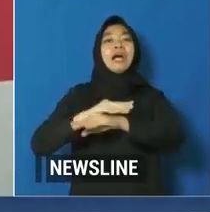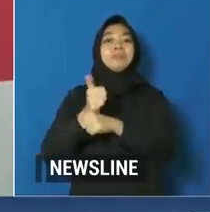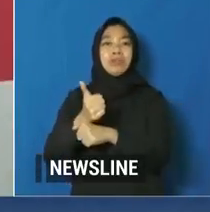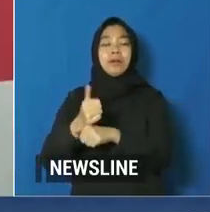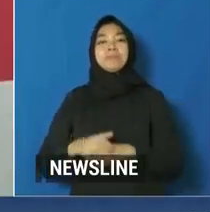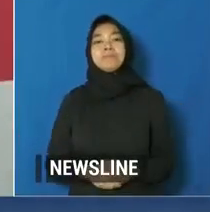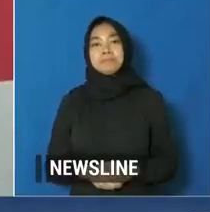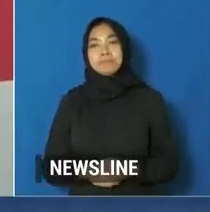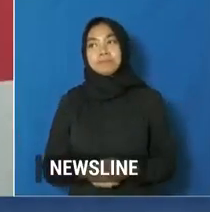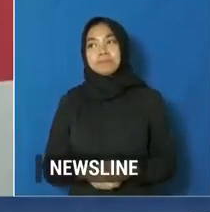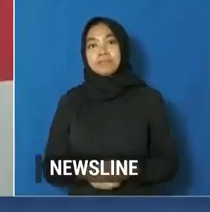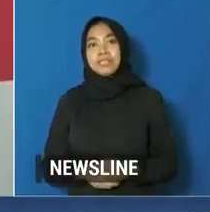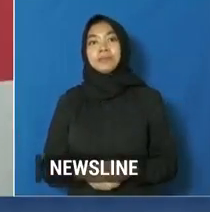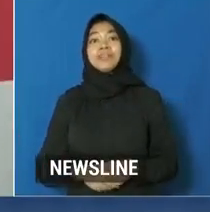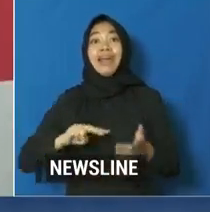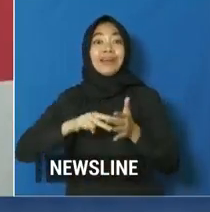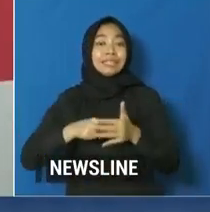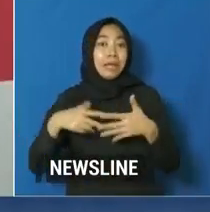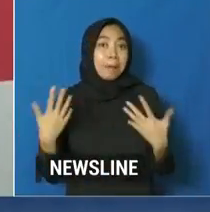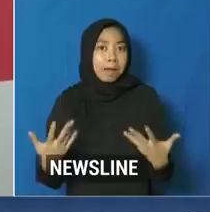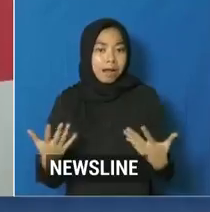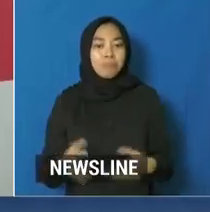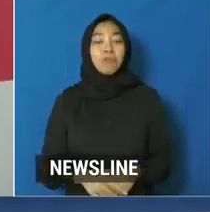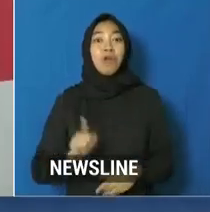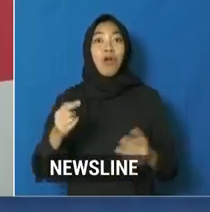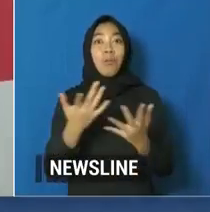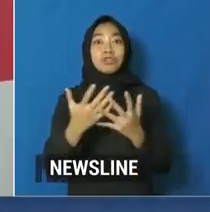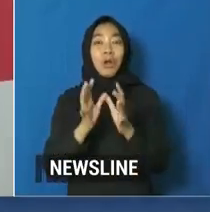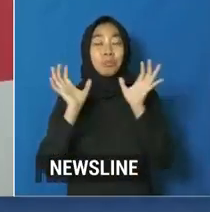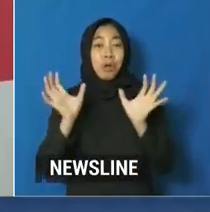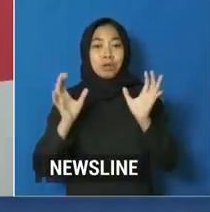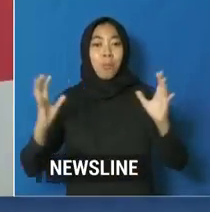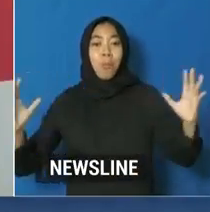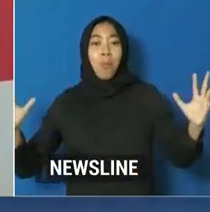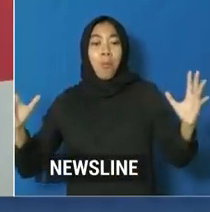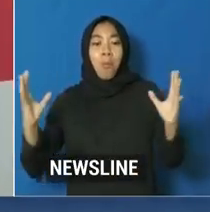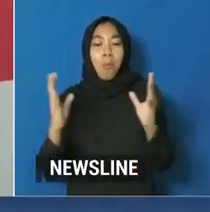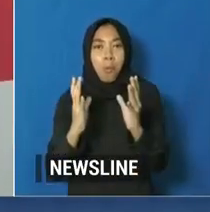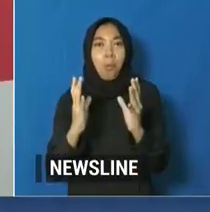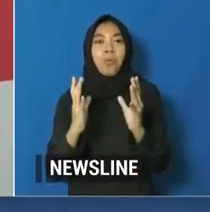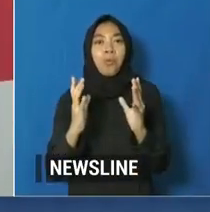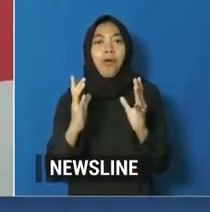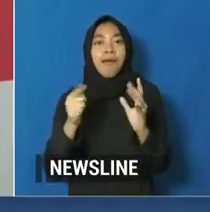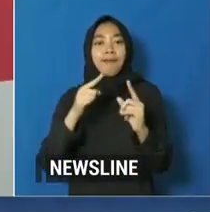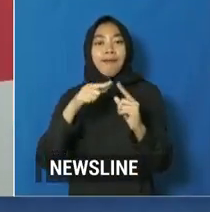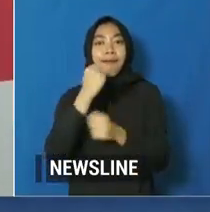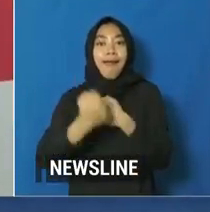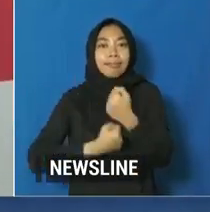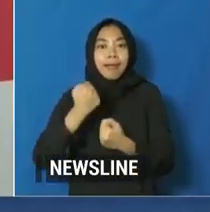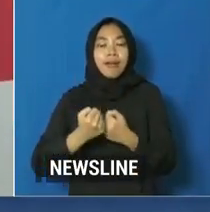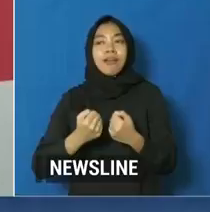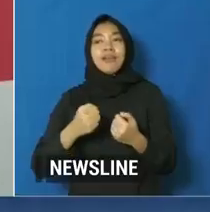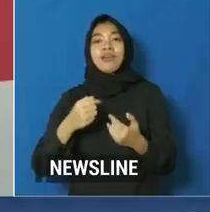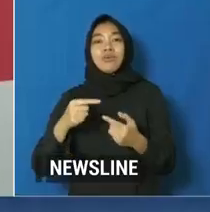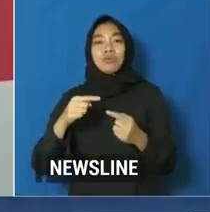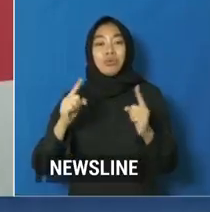bahwa pertemuan-pertemuan dengan jumlah yang cukup besar dan memungkinkan terjadinya penumpukan orang dengan